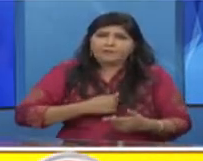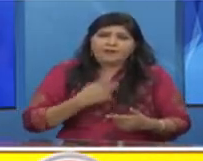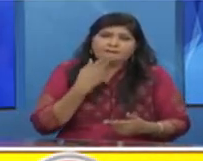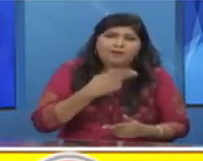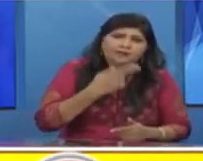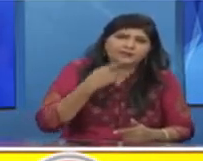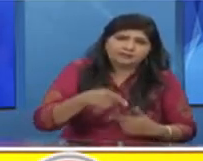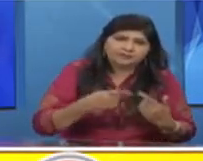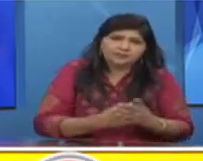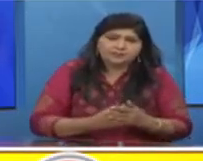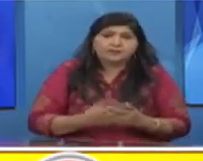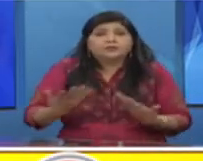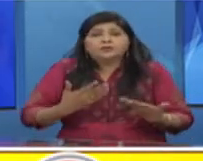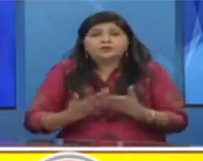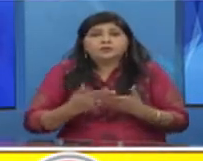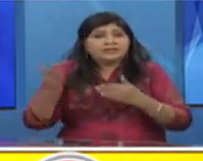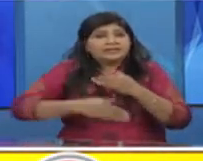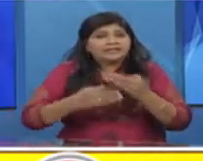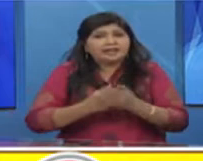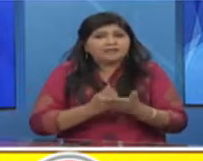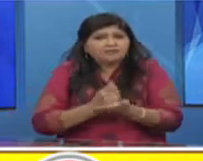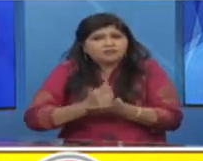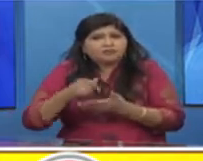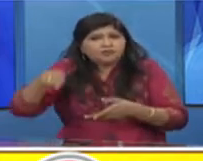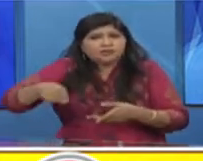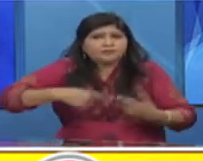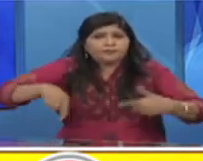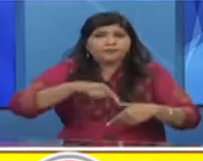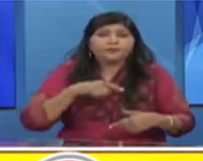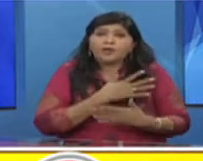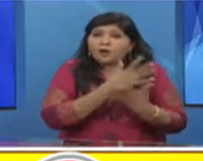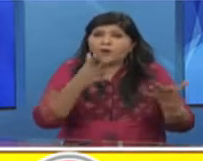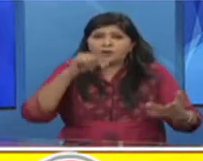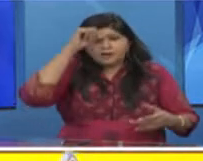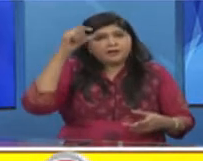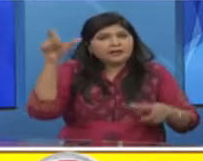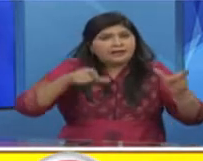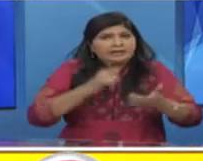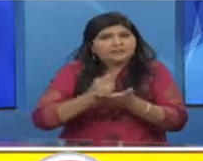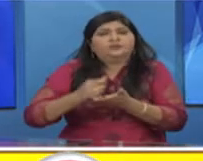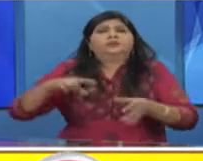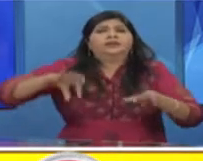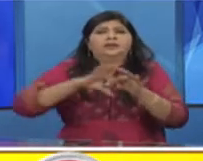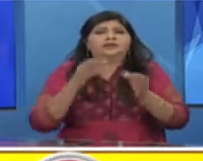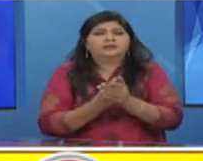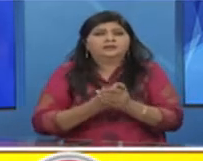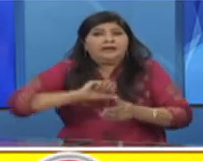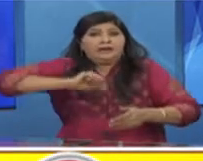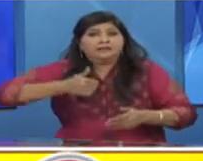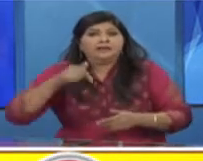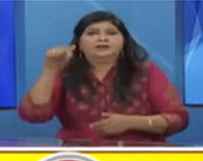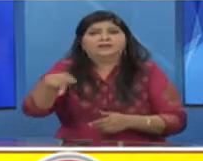है, क्योंकि स्वच्छता का ये प्रयास 125 करोड़ हिंदुस्तानियों का प्रयास है। परिणाम के मालिक